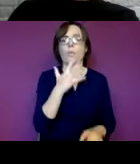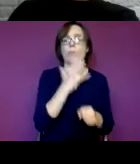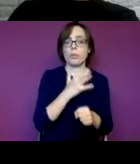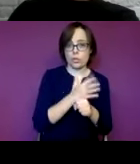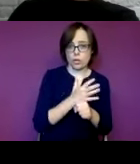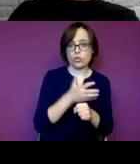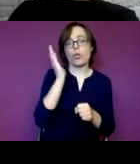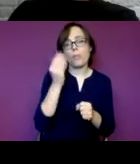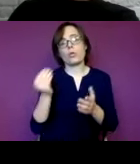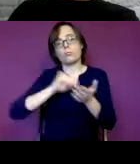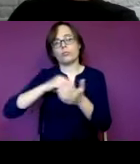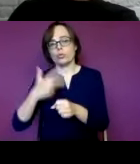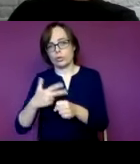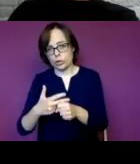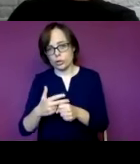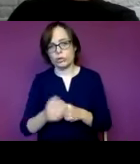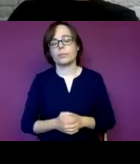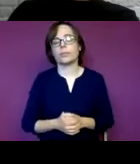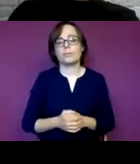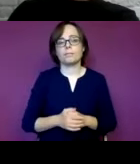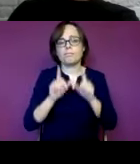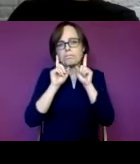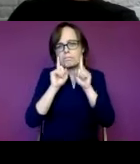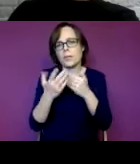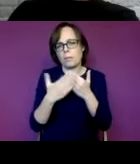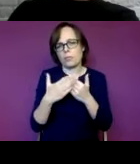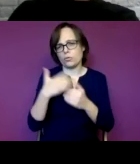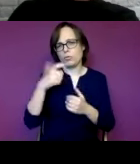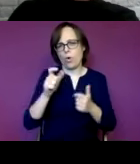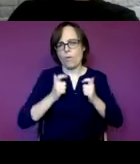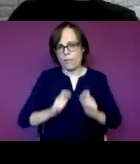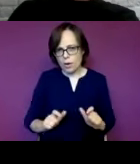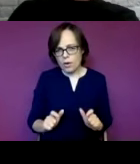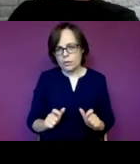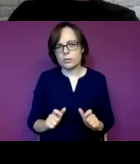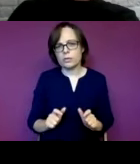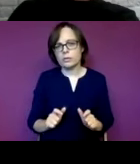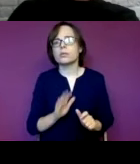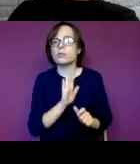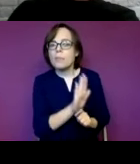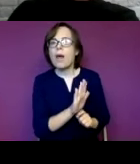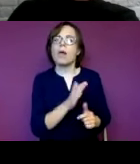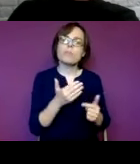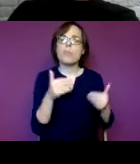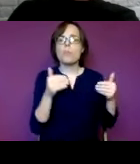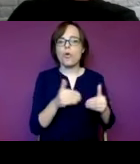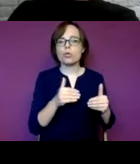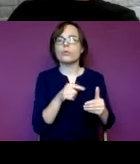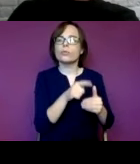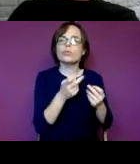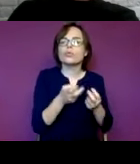kolejne 30 wsi. Tak naprawdę to była prawie setka wsi, które no, miały pewne predyspozycje do tego, żeby stworzyć no,